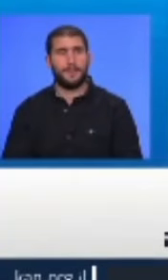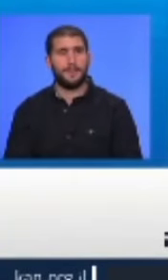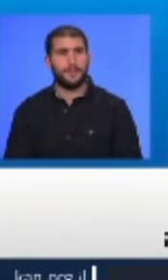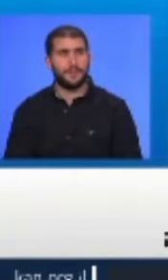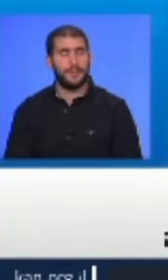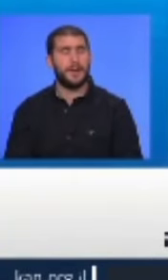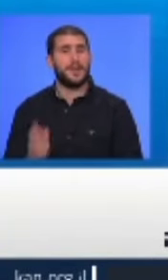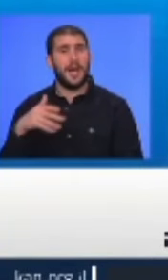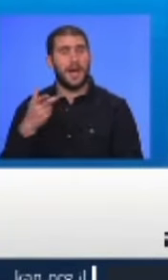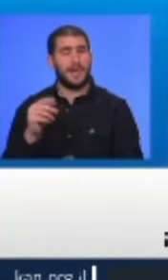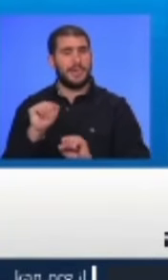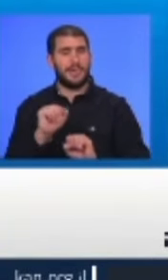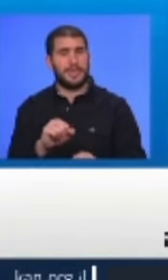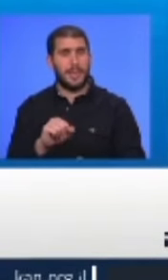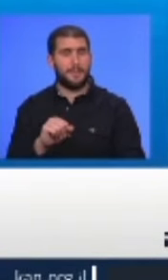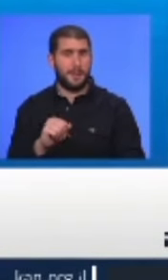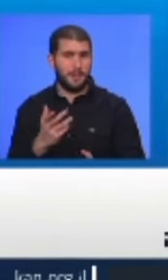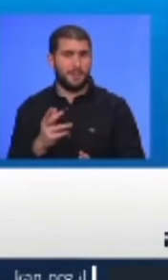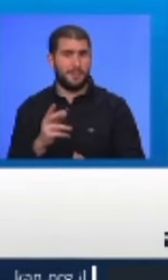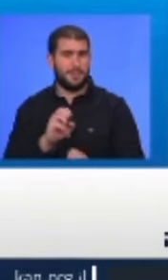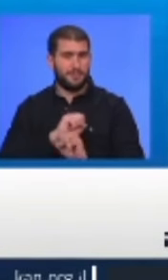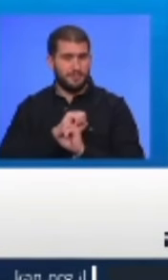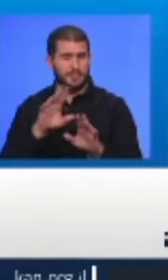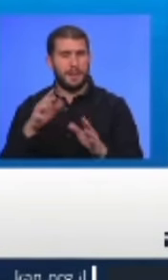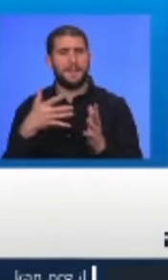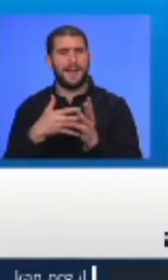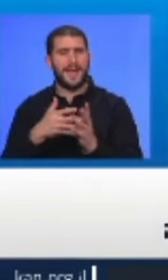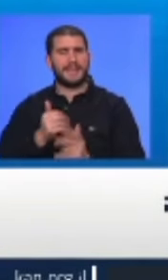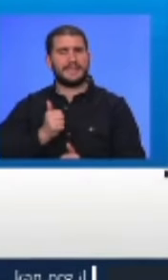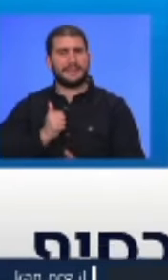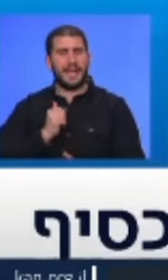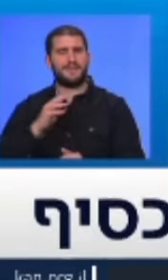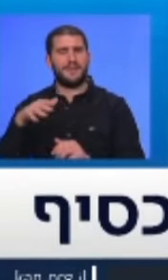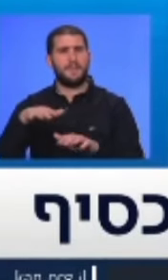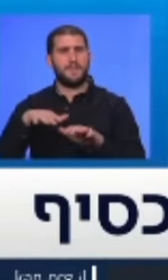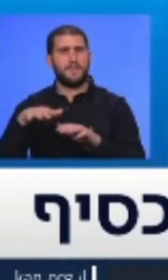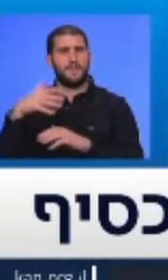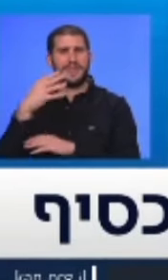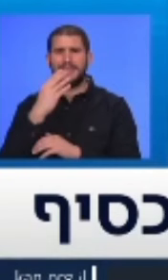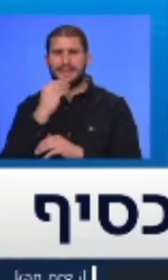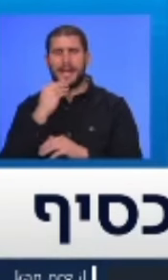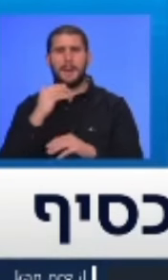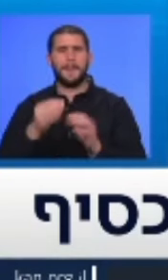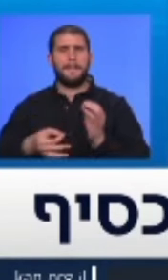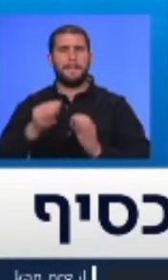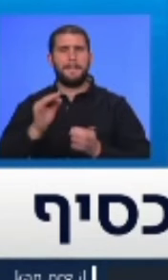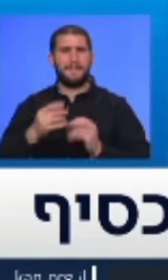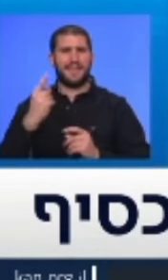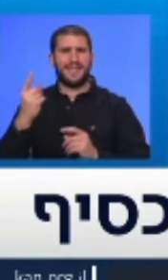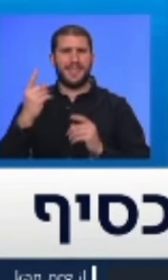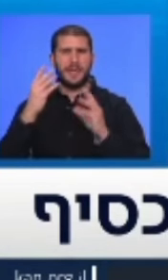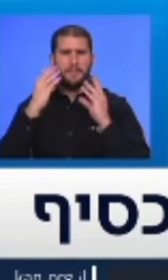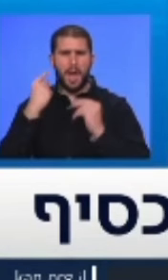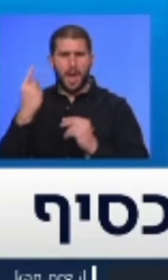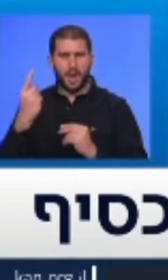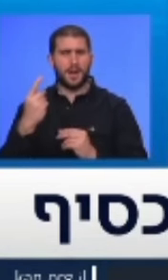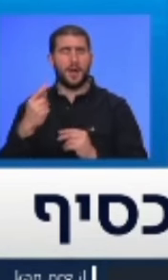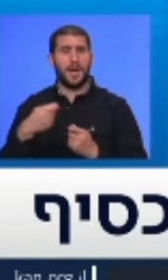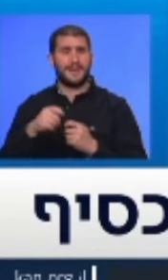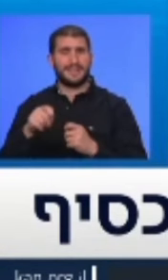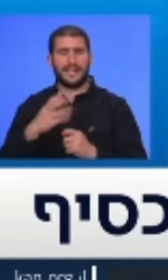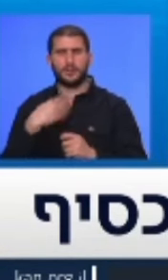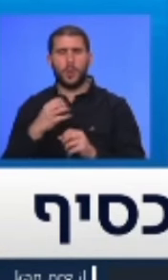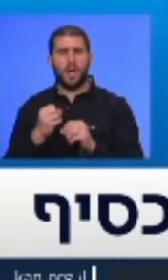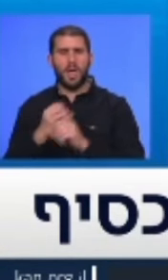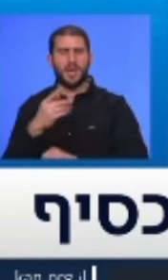אחרי שתמך בכל רם בחקירה של צה"ל ושל מדינת ישראל בבית הדין בהאג, פעלו חברי הכנסת בישראל להדיח את